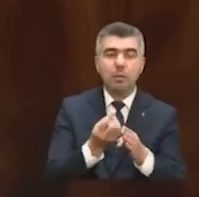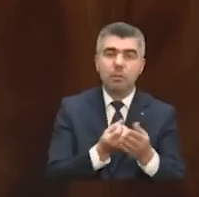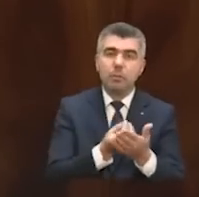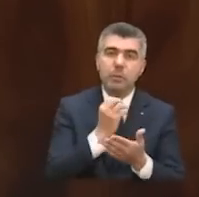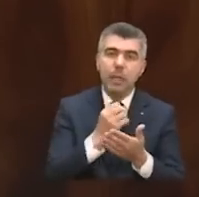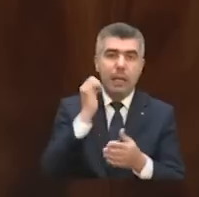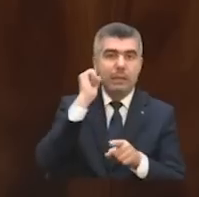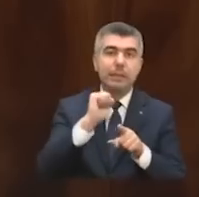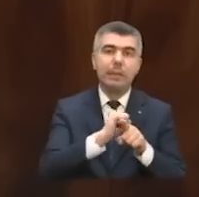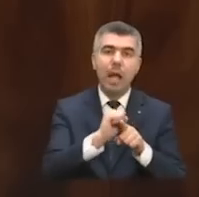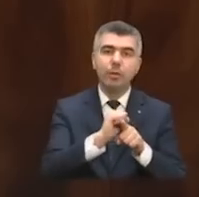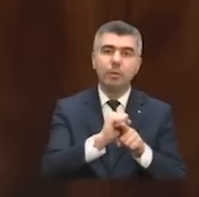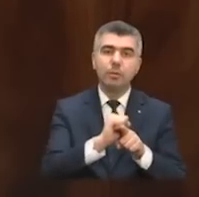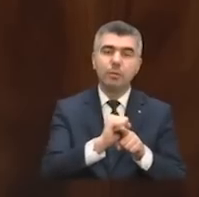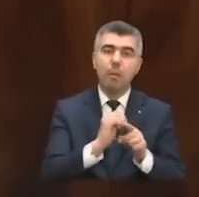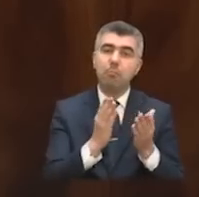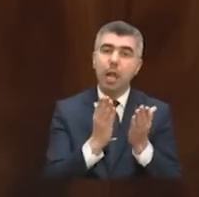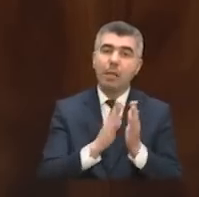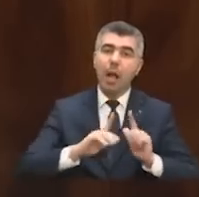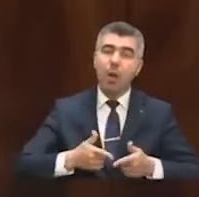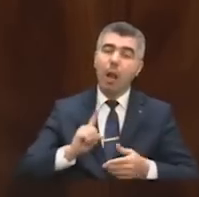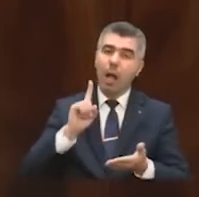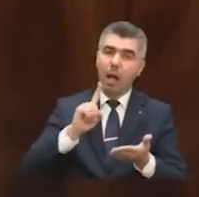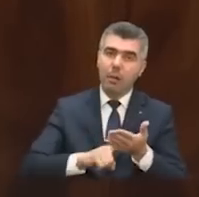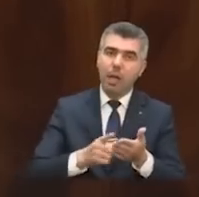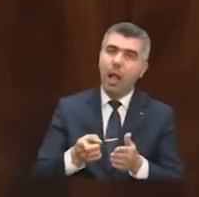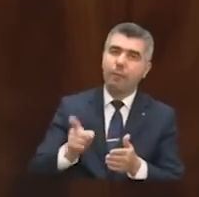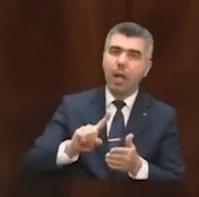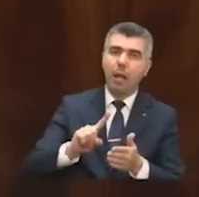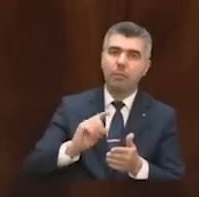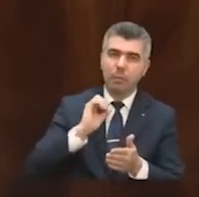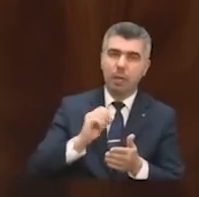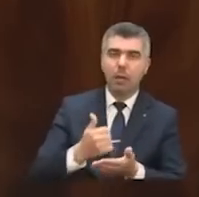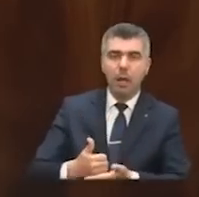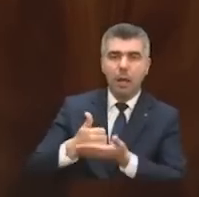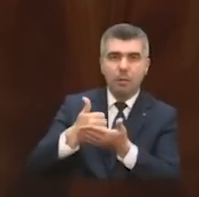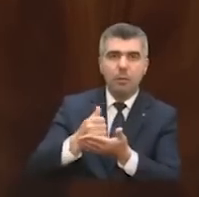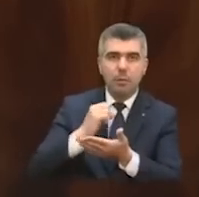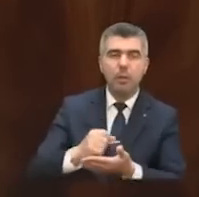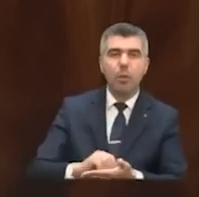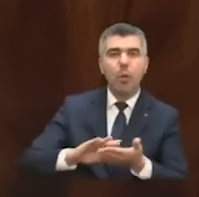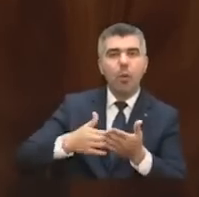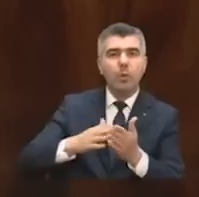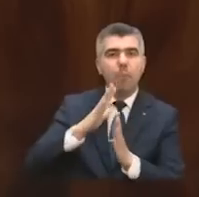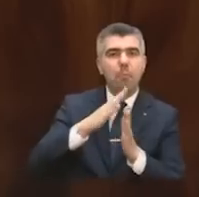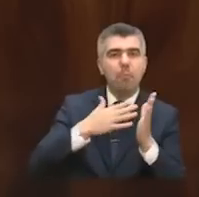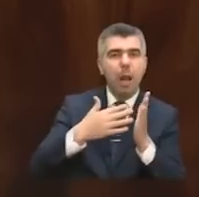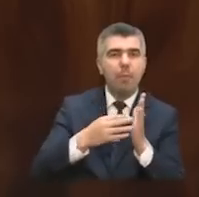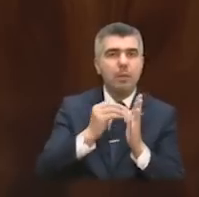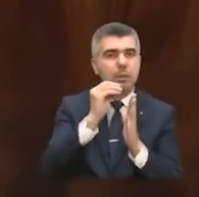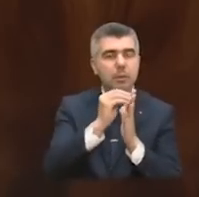السطاج ديالك باش تشوف شنو هما التلاميذ وتعلم، ها 1000 درهم، ها الامكانيات اللي خصك، ها هو لو بروغرام.